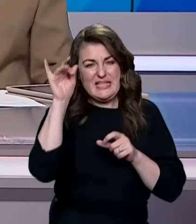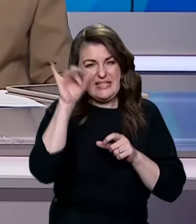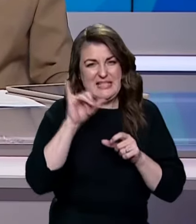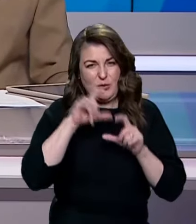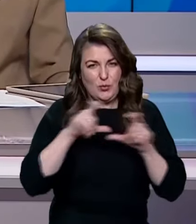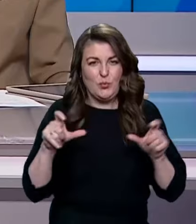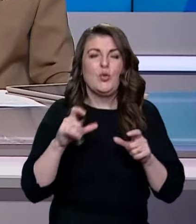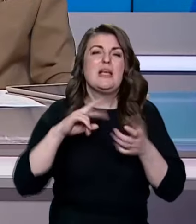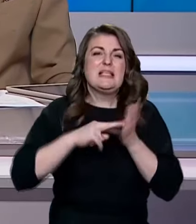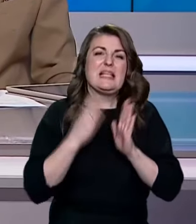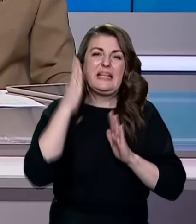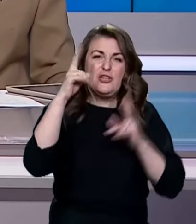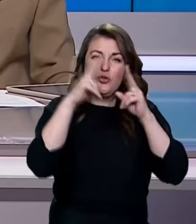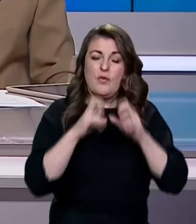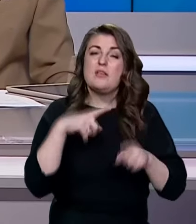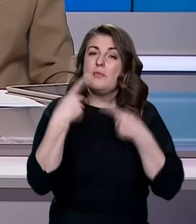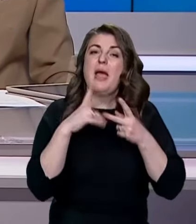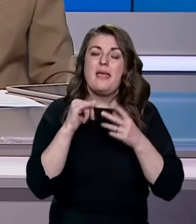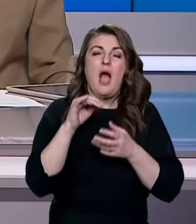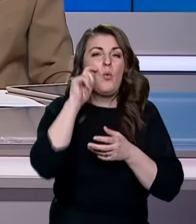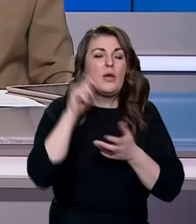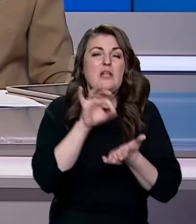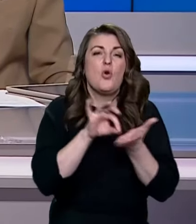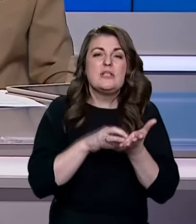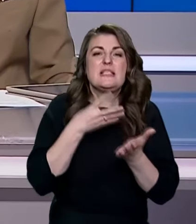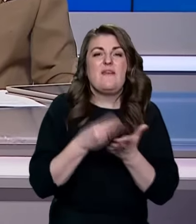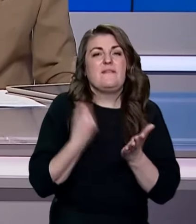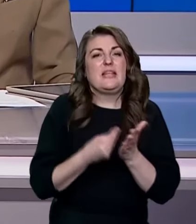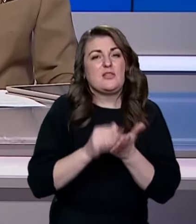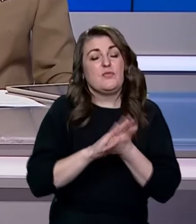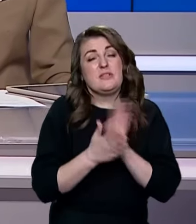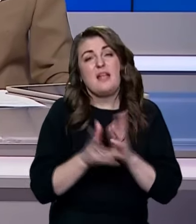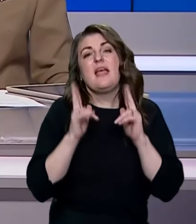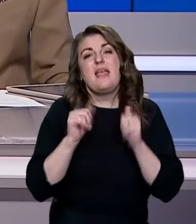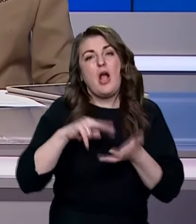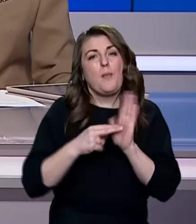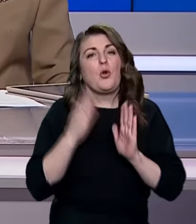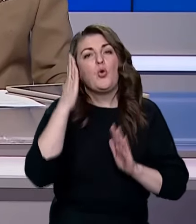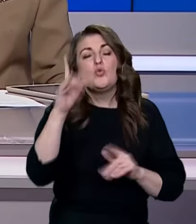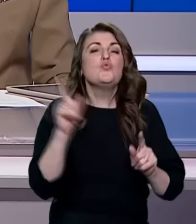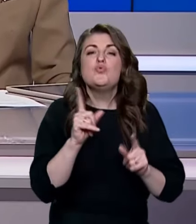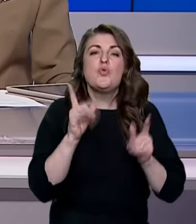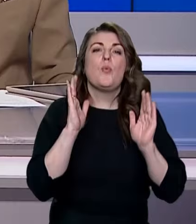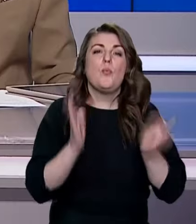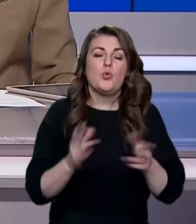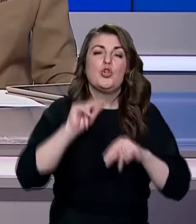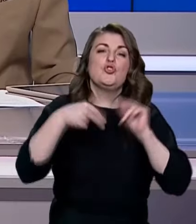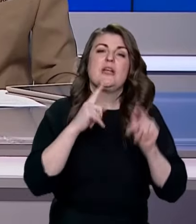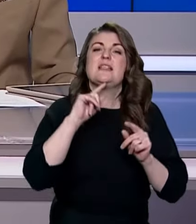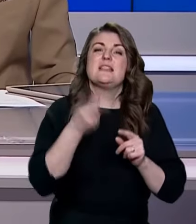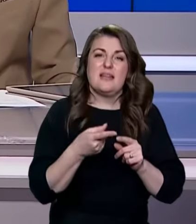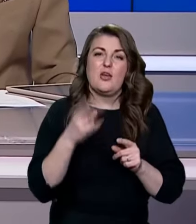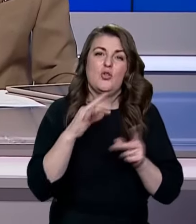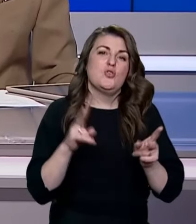те, як українці оцінюють свій фінансовий стан і як дякую прогнозують, дякую, що він буде через рік.